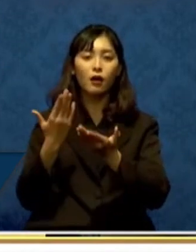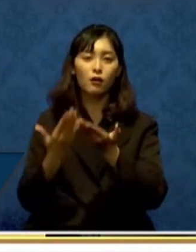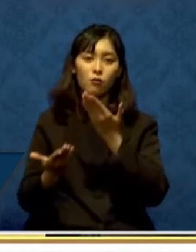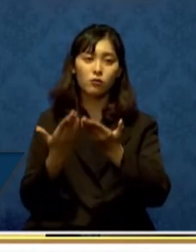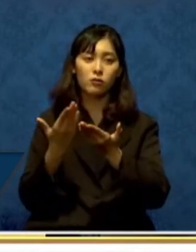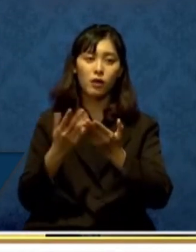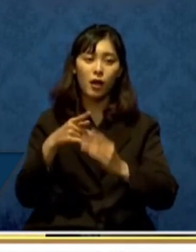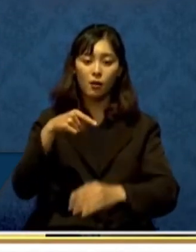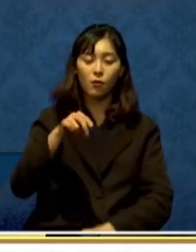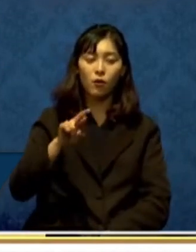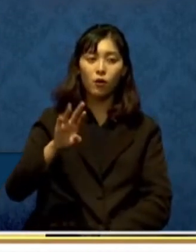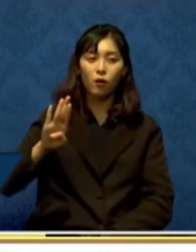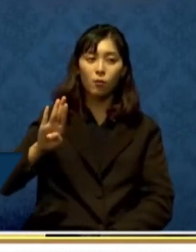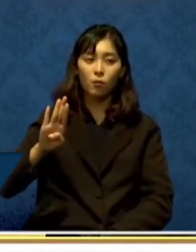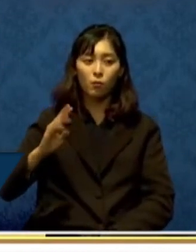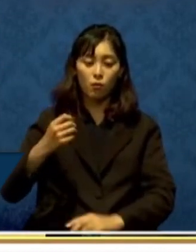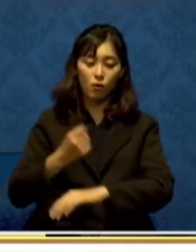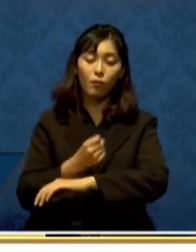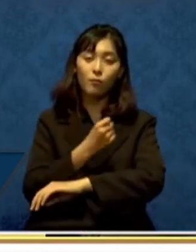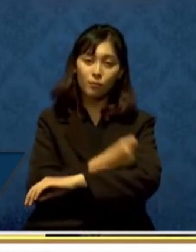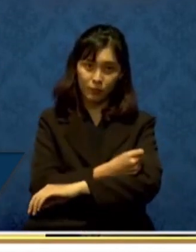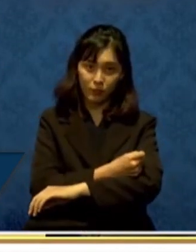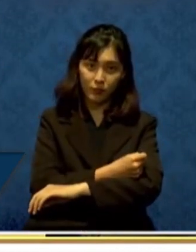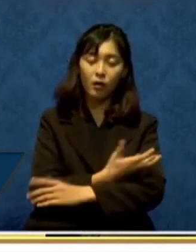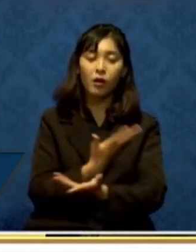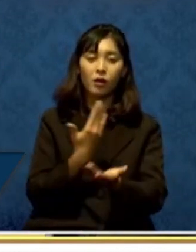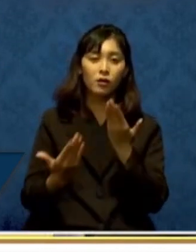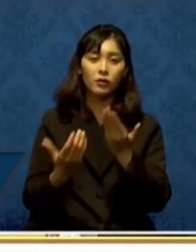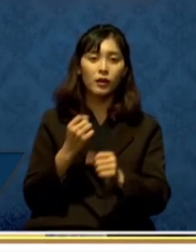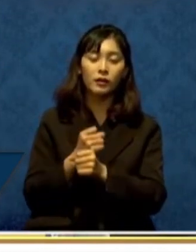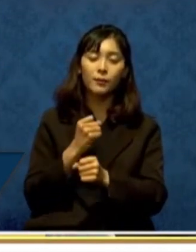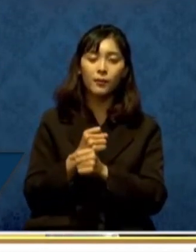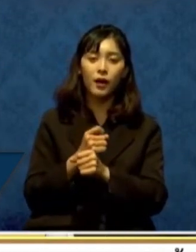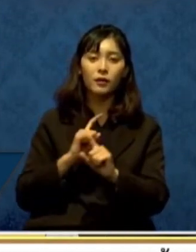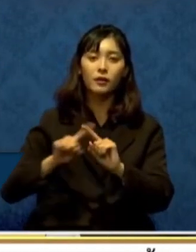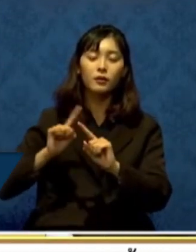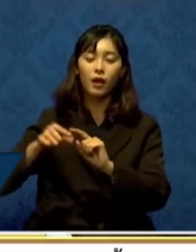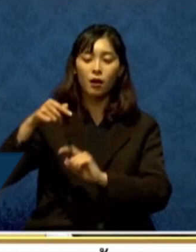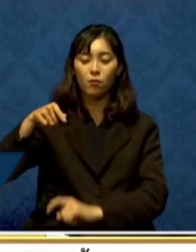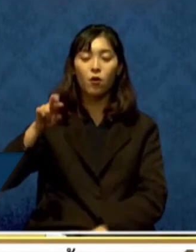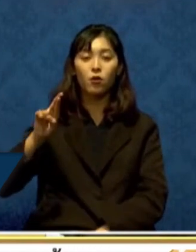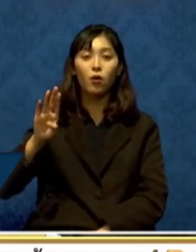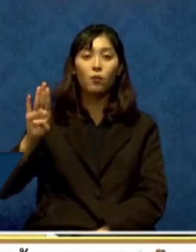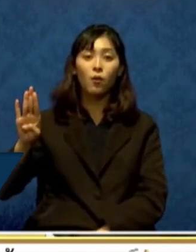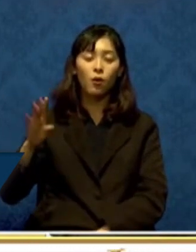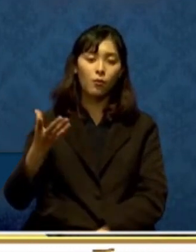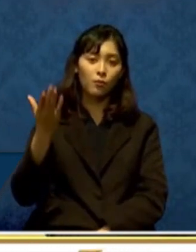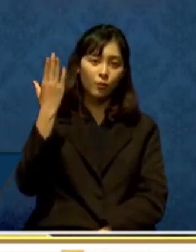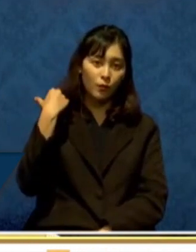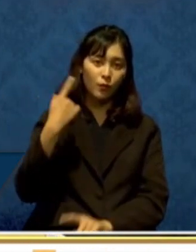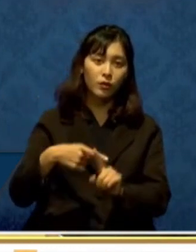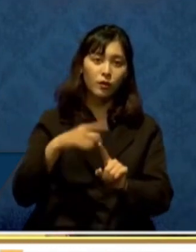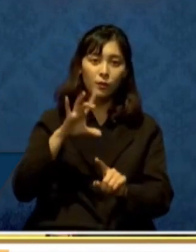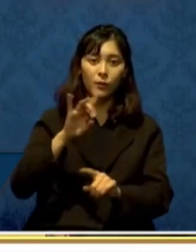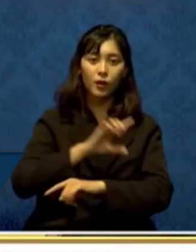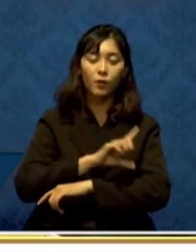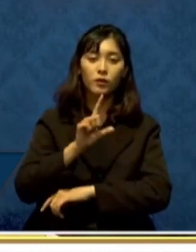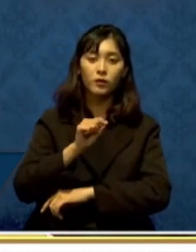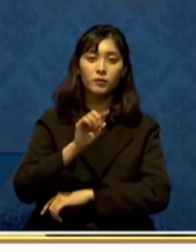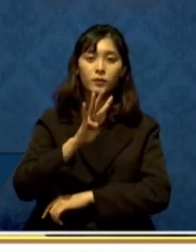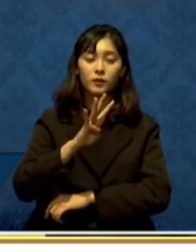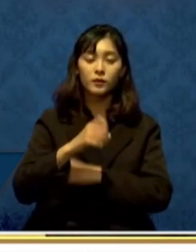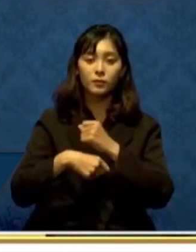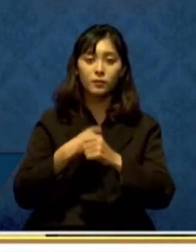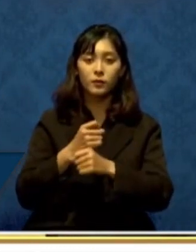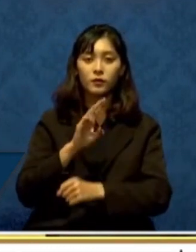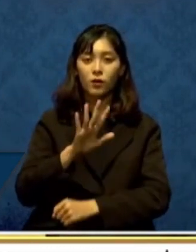บ.สหภาพแรงงานและพ.ร.บ.บำนาญพื้นฐานทั่วหน้าซึ่งได้ยื่นไปแล้วเมื่อวันที่24สิงหาคม